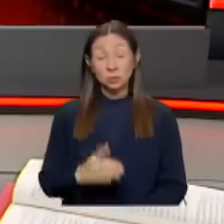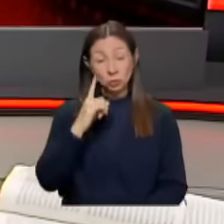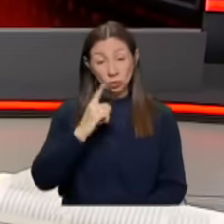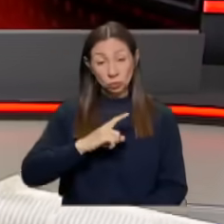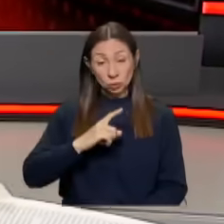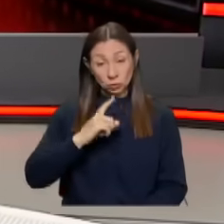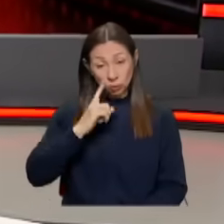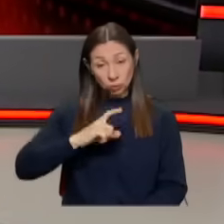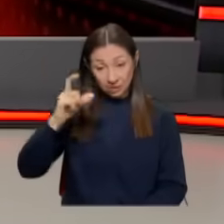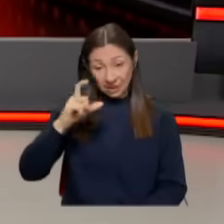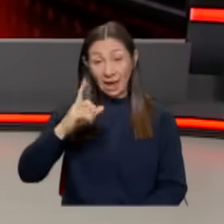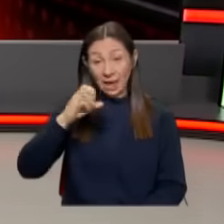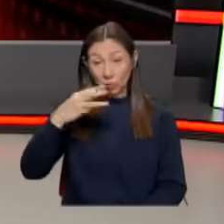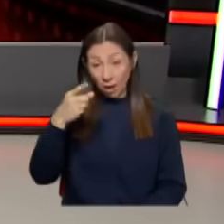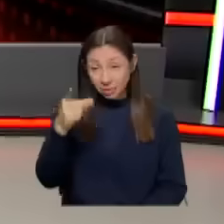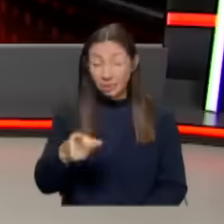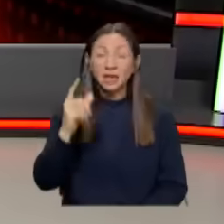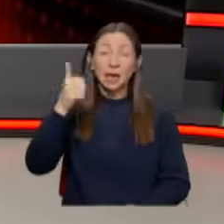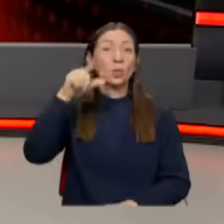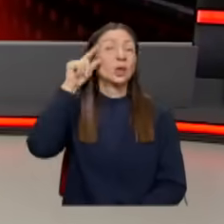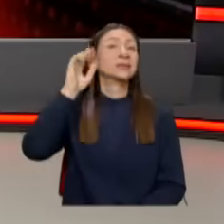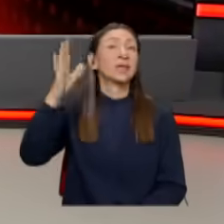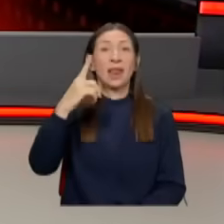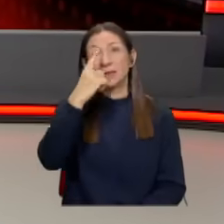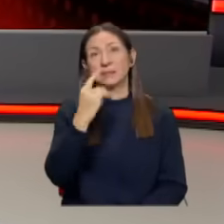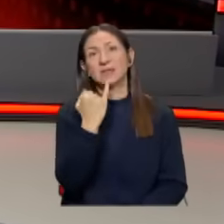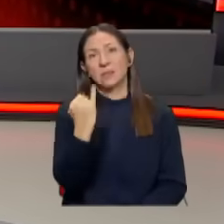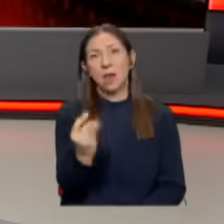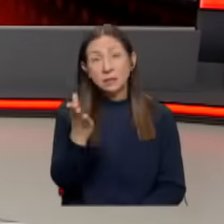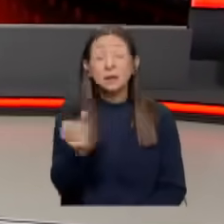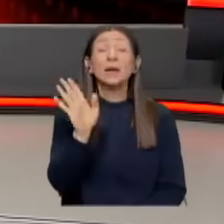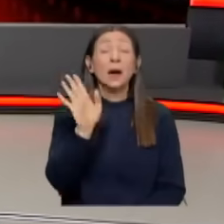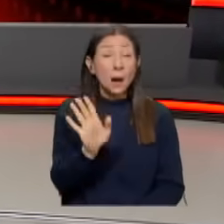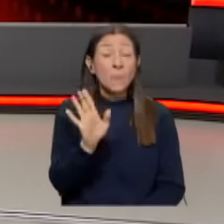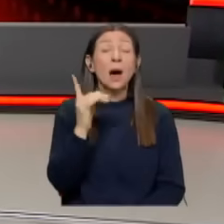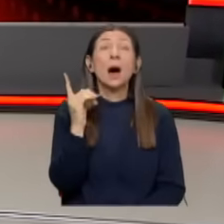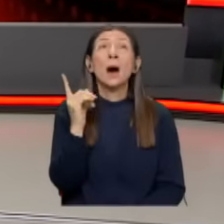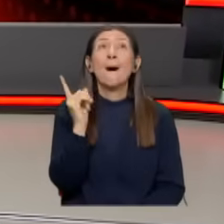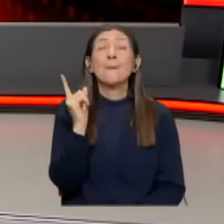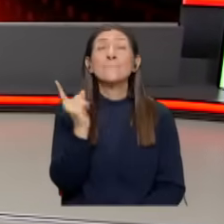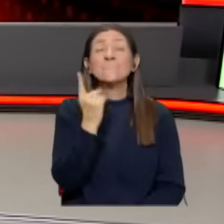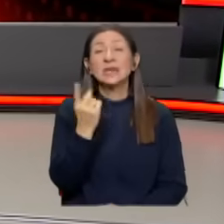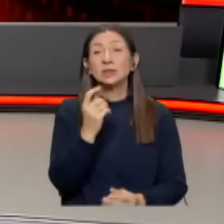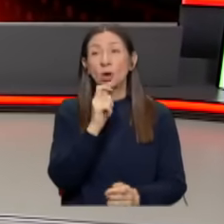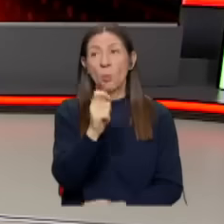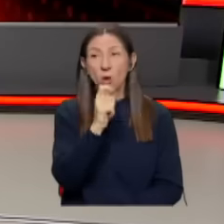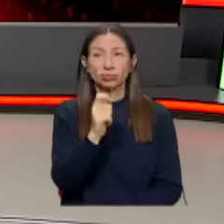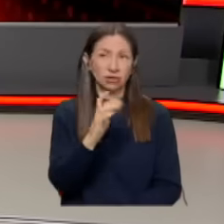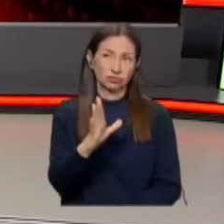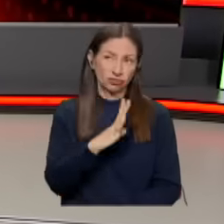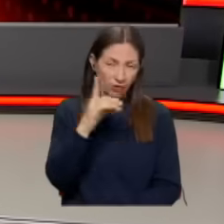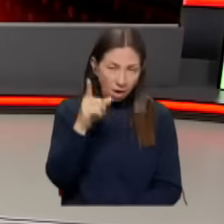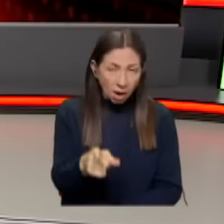Cumhurbaşkanı Erdoğan yarın Yunanistan'a gidiyor. Resmi bir ziyaret. Fakat bir söyleşi, bir röportaj